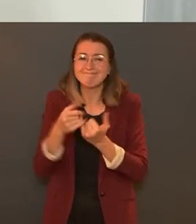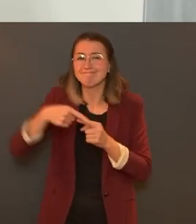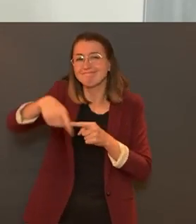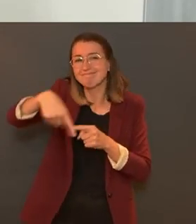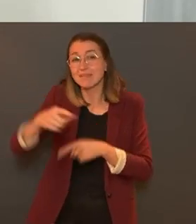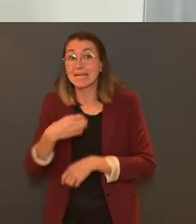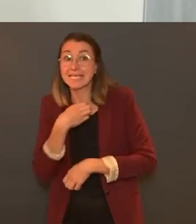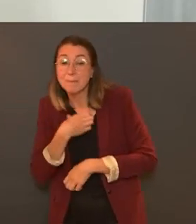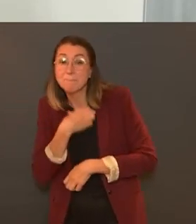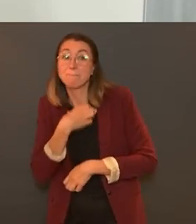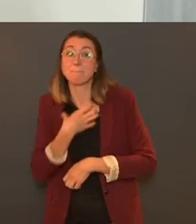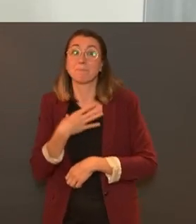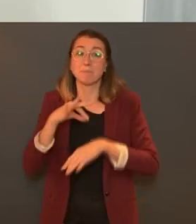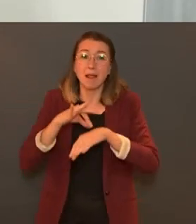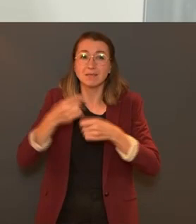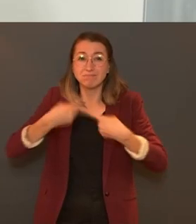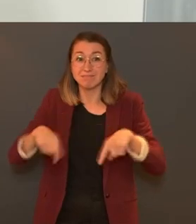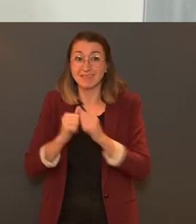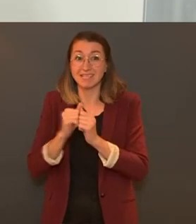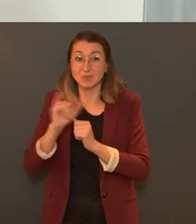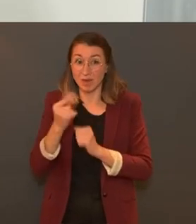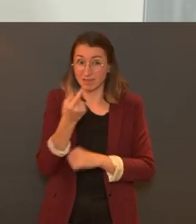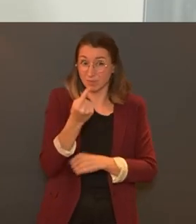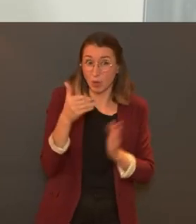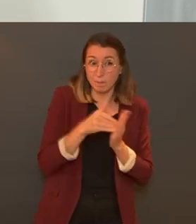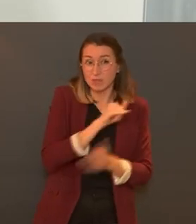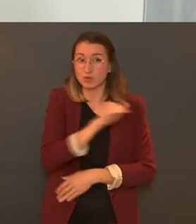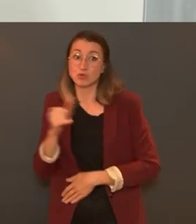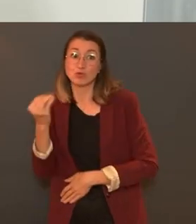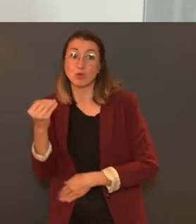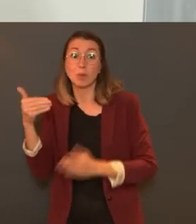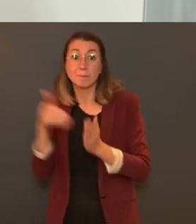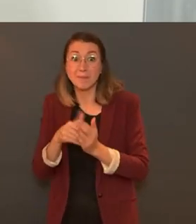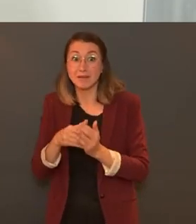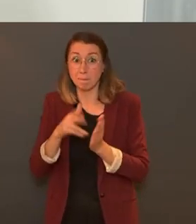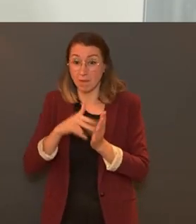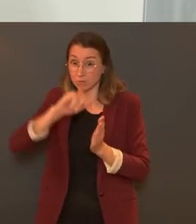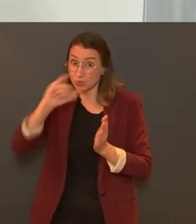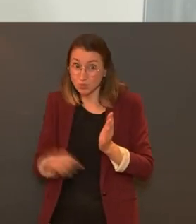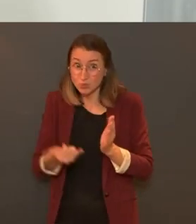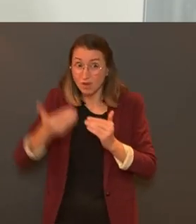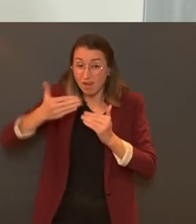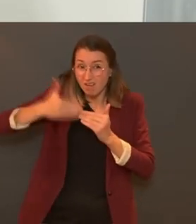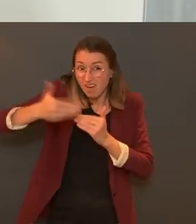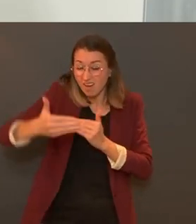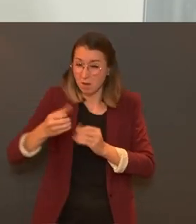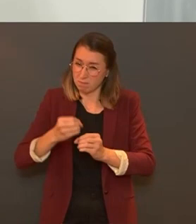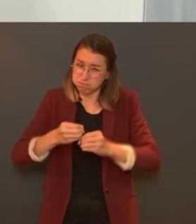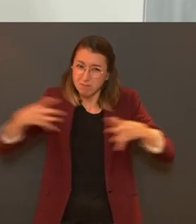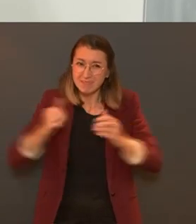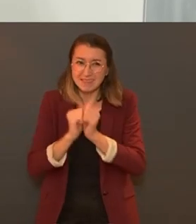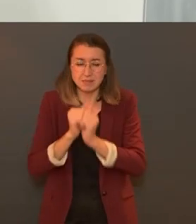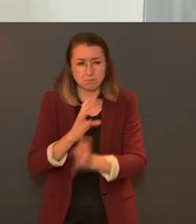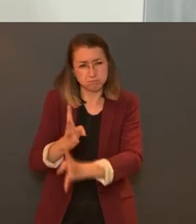capacité de 70 à 90 000 tests par jour. Mais pour que tout cela soit possible, il faut que le système continue